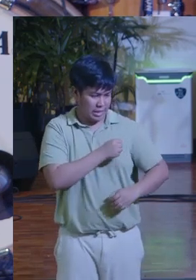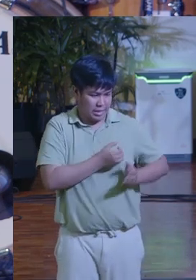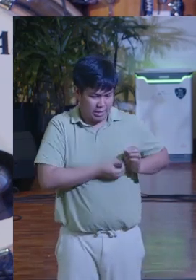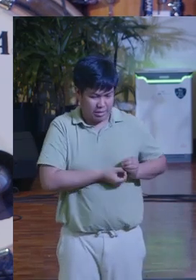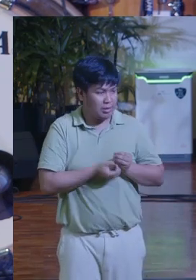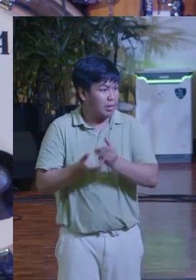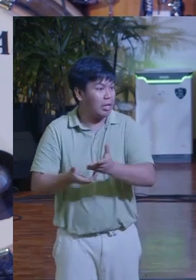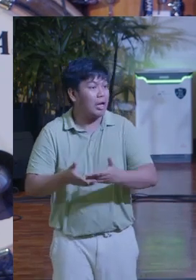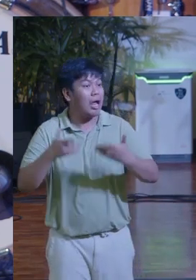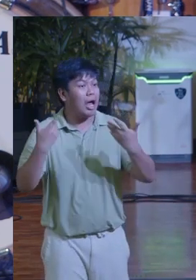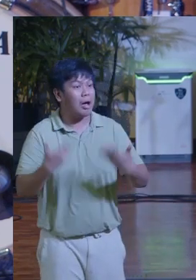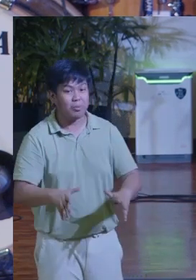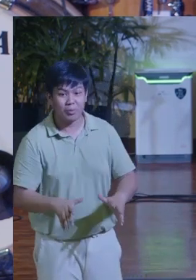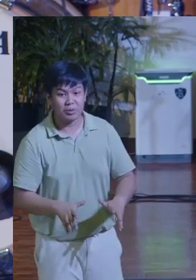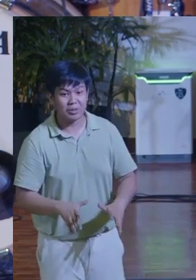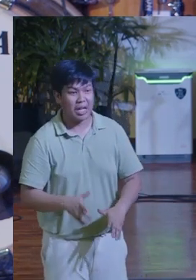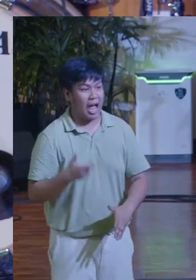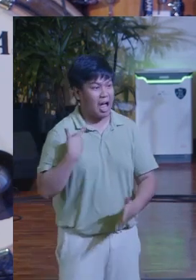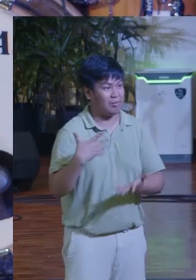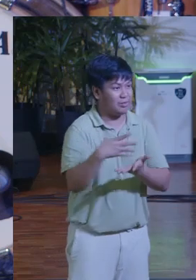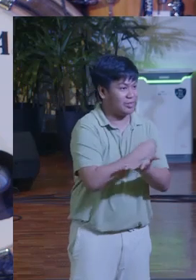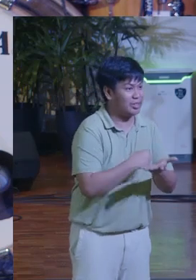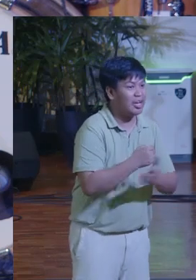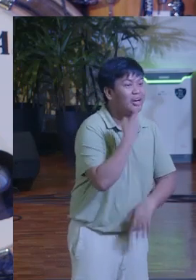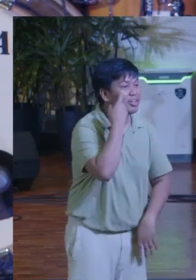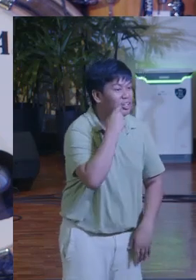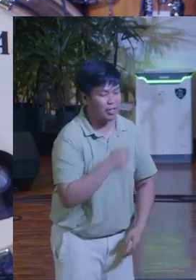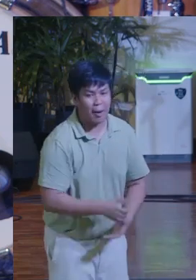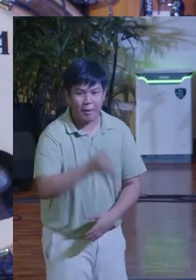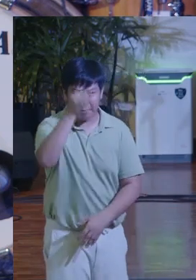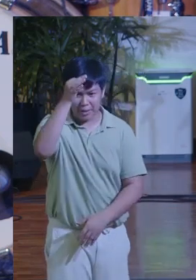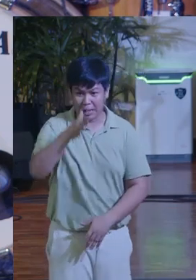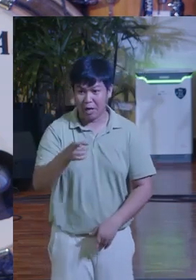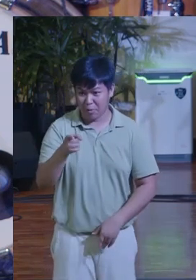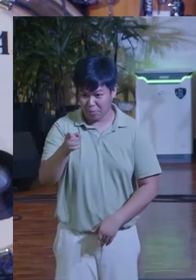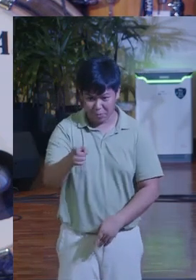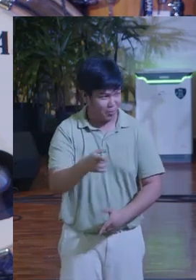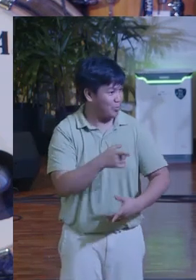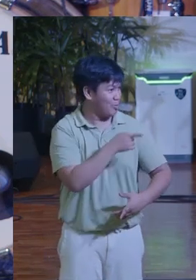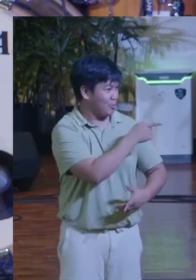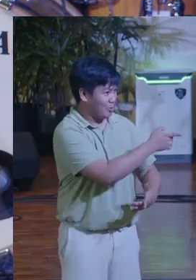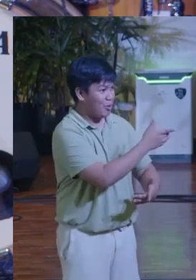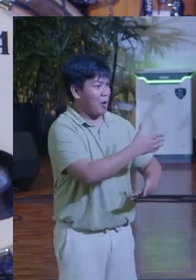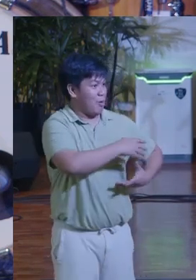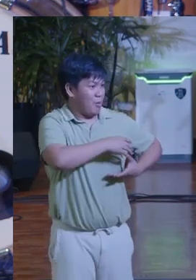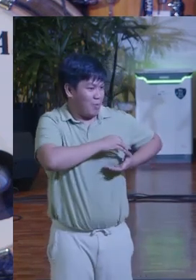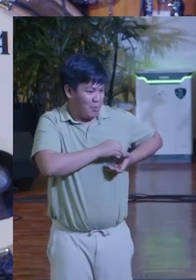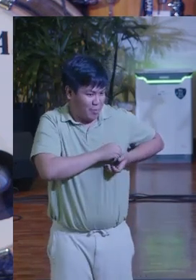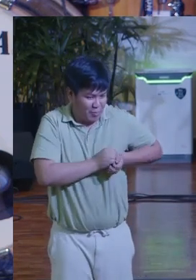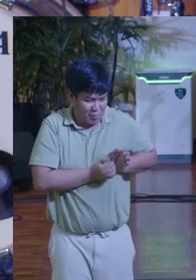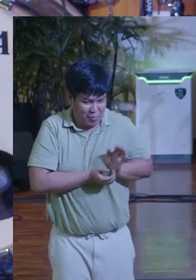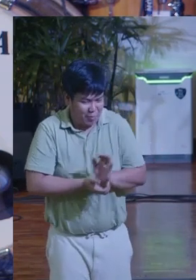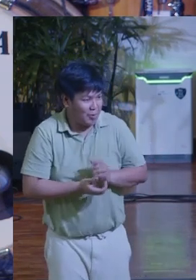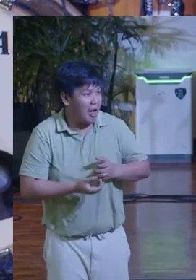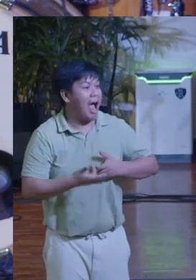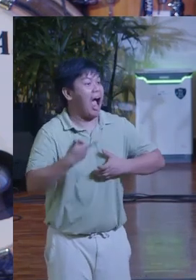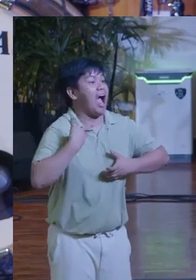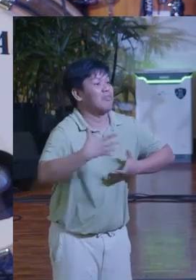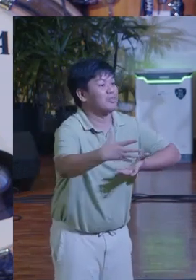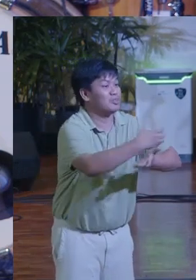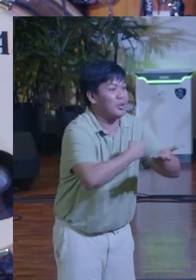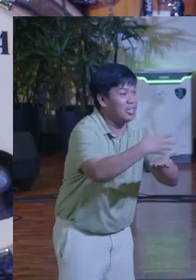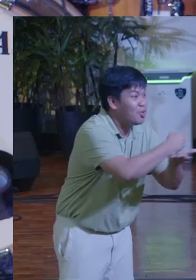pa siya. No, sabi nga ni Pastor Larry, kayo ba? Nagpasuso ba kayo sa mga anak nyo at tumanggap kayo ng